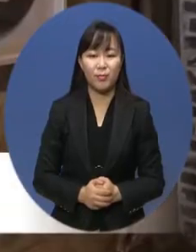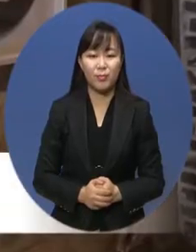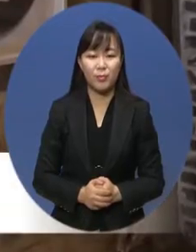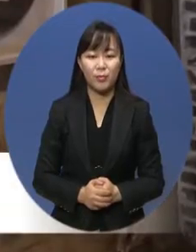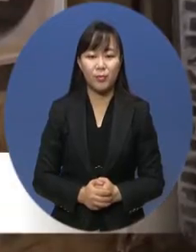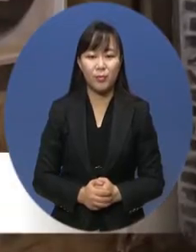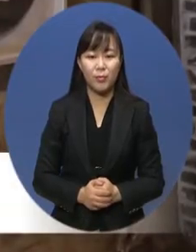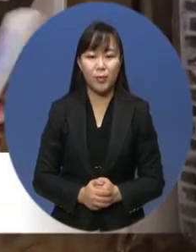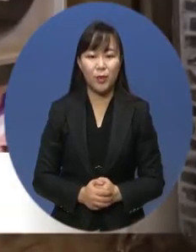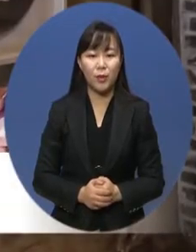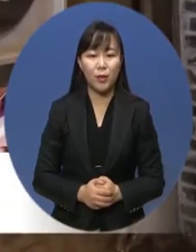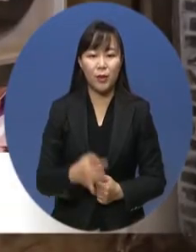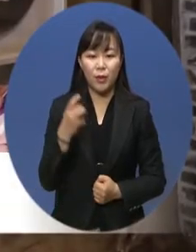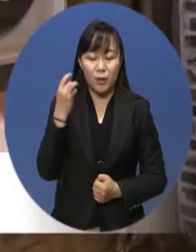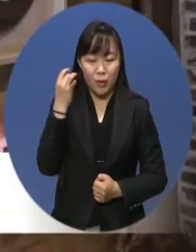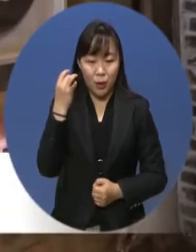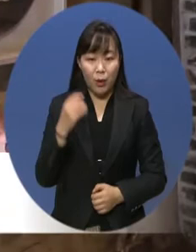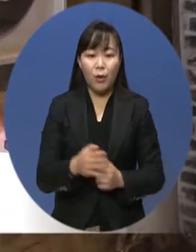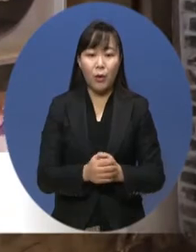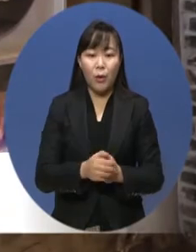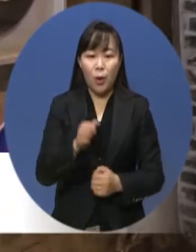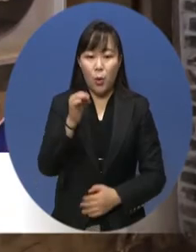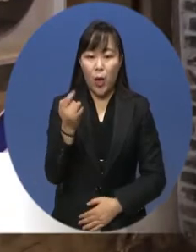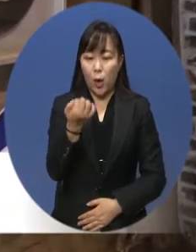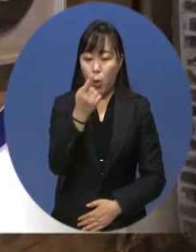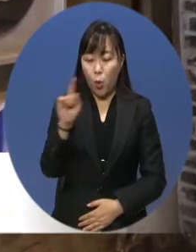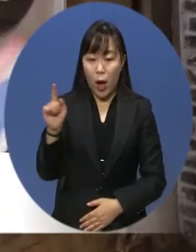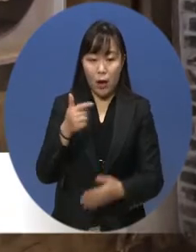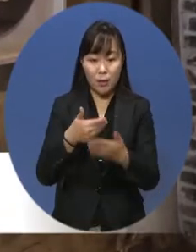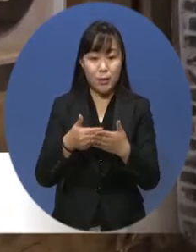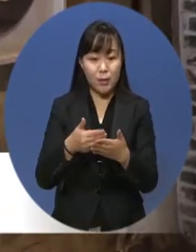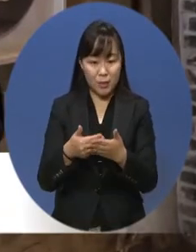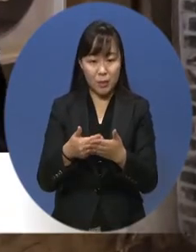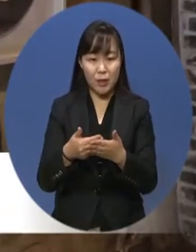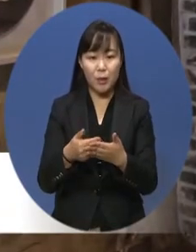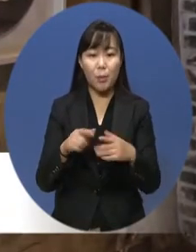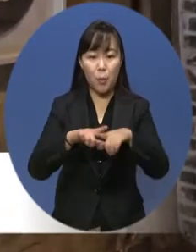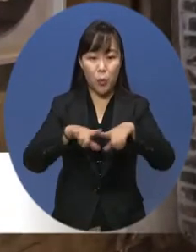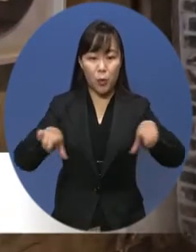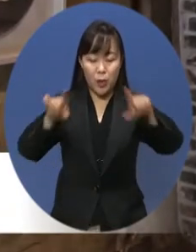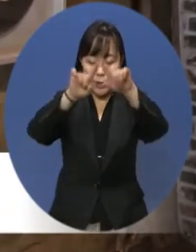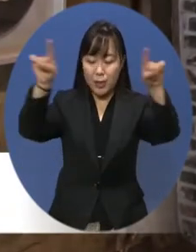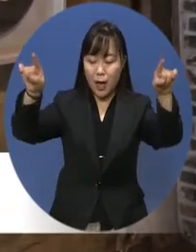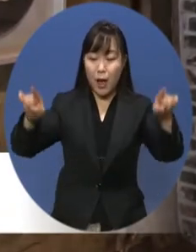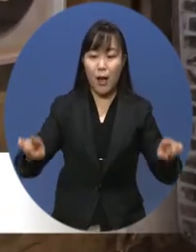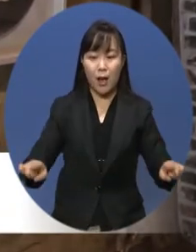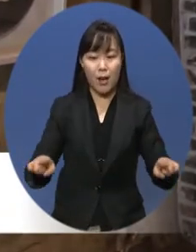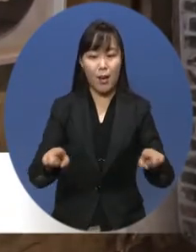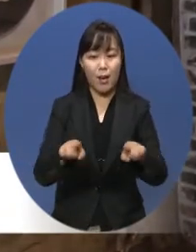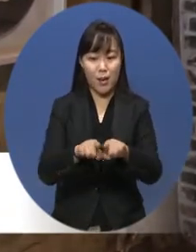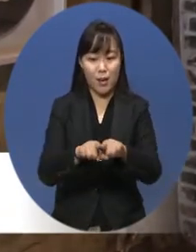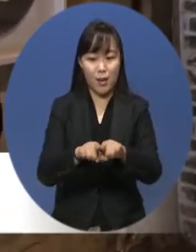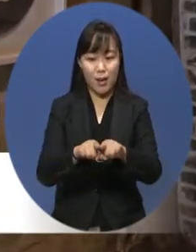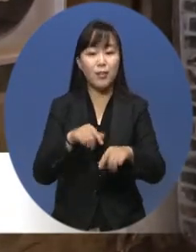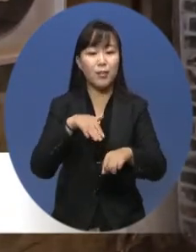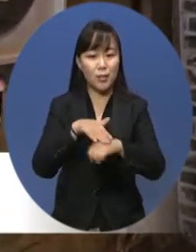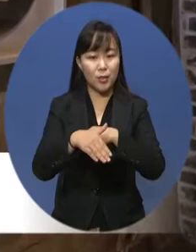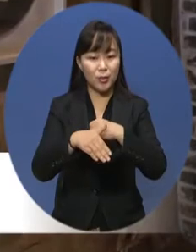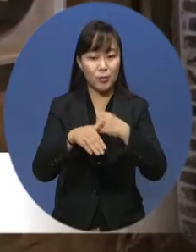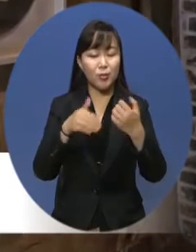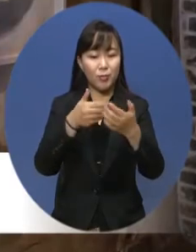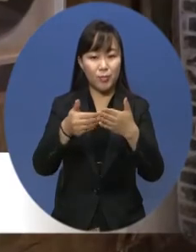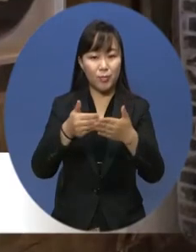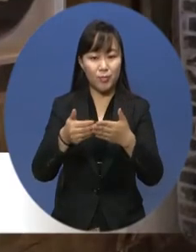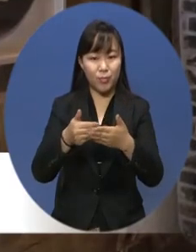기존의 회화 작품 자체는 통과 이렇게 얘기 이런 사각 빼 프레임의